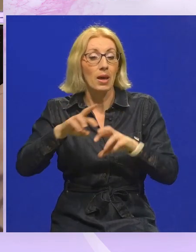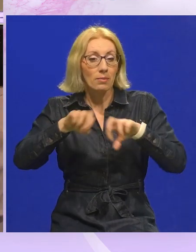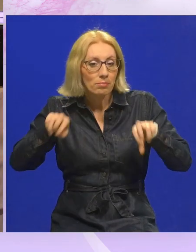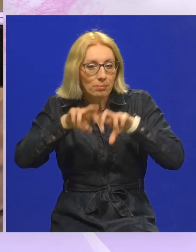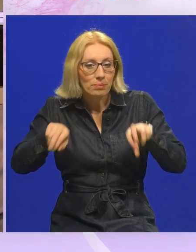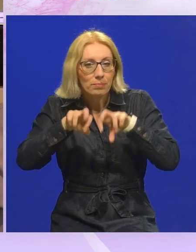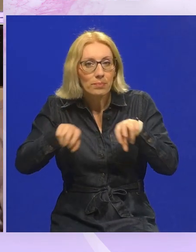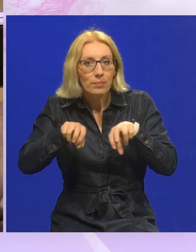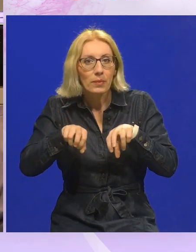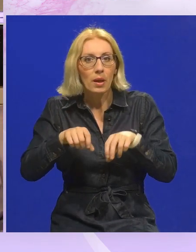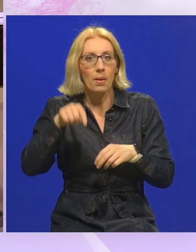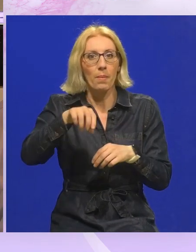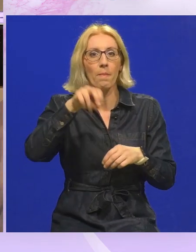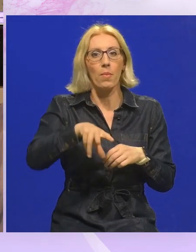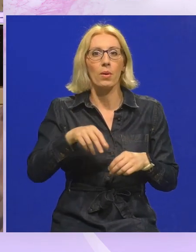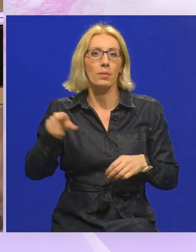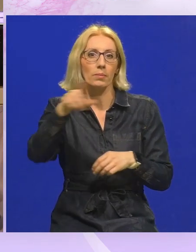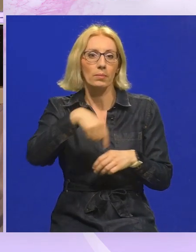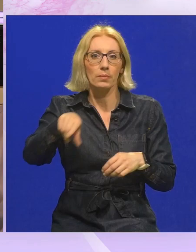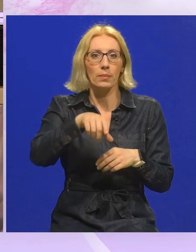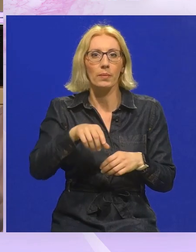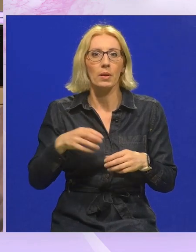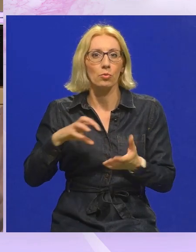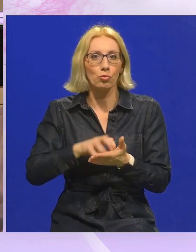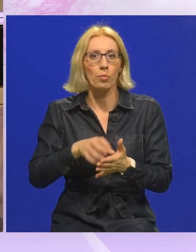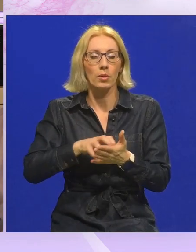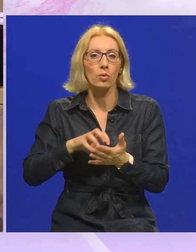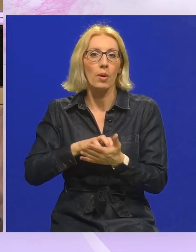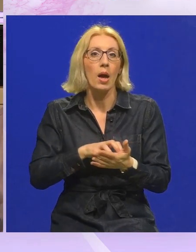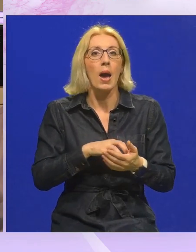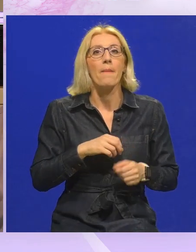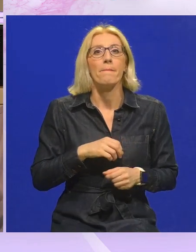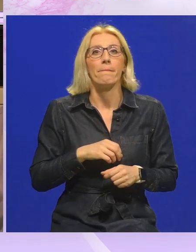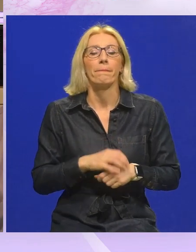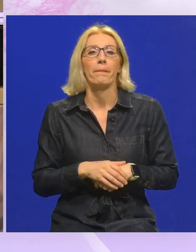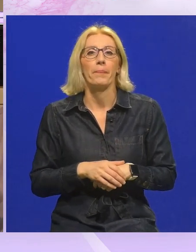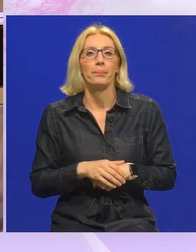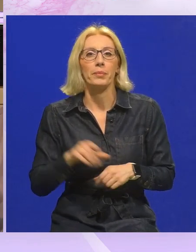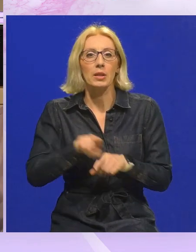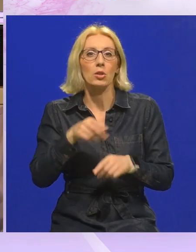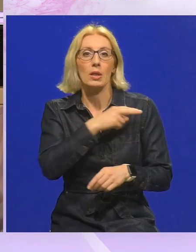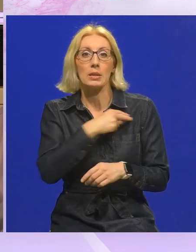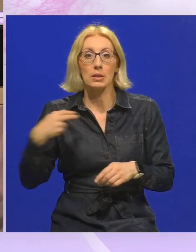istraživanje na području, dakle, ovih naših 3 županija koje su uključene u projekt i na području